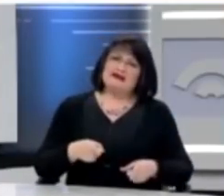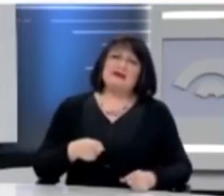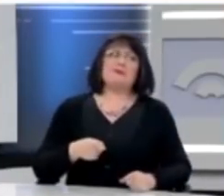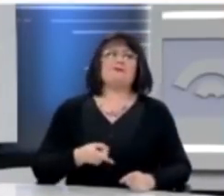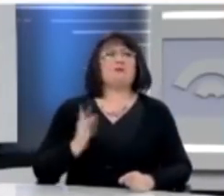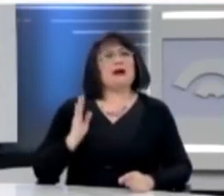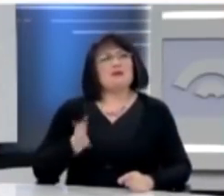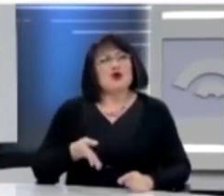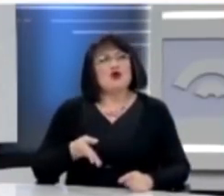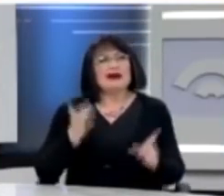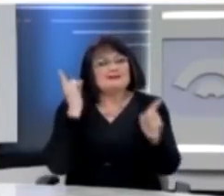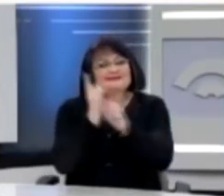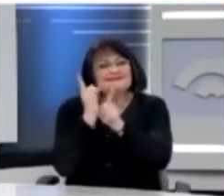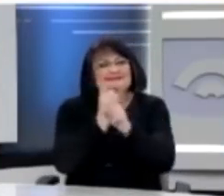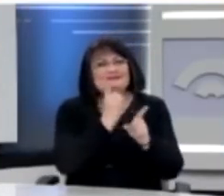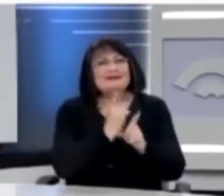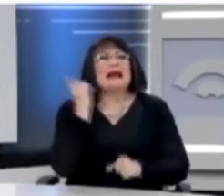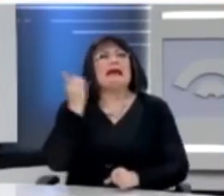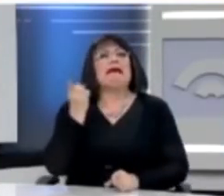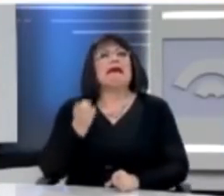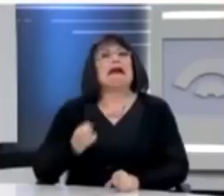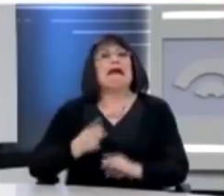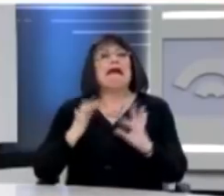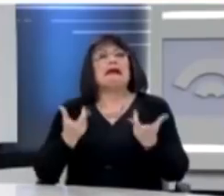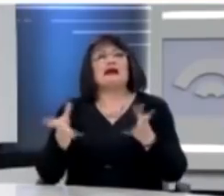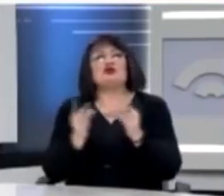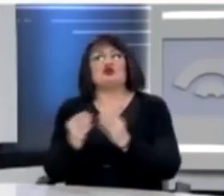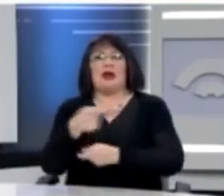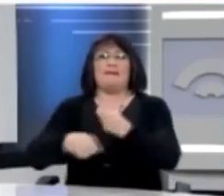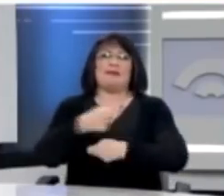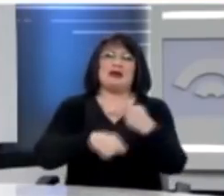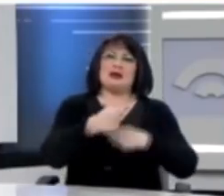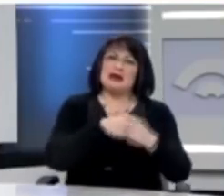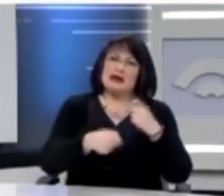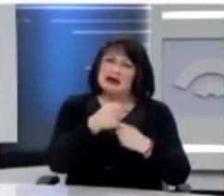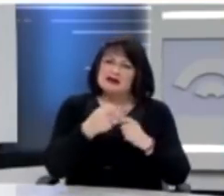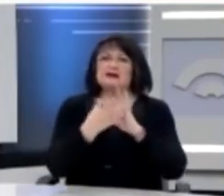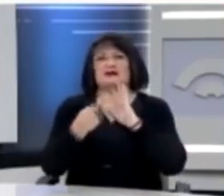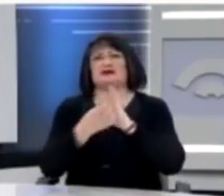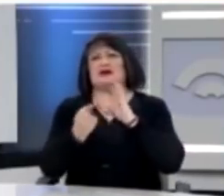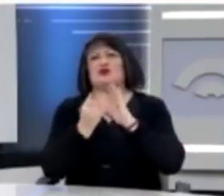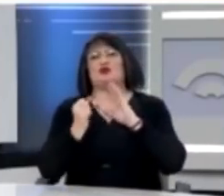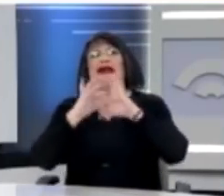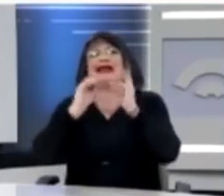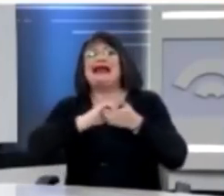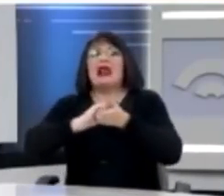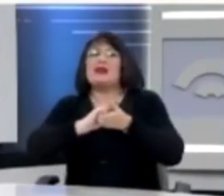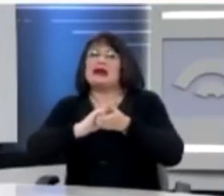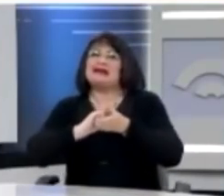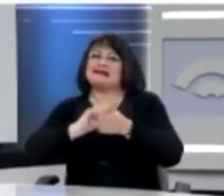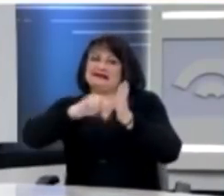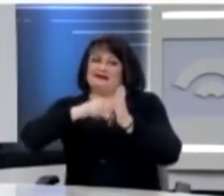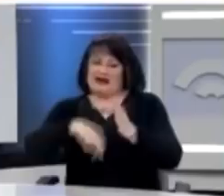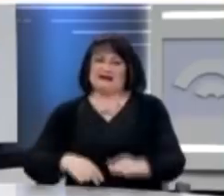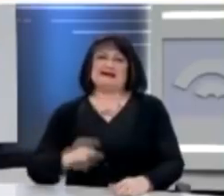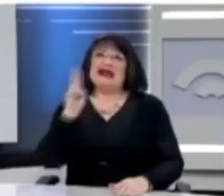μπορεί να εξειδικεύει τα κριτήρια για τις επιχειρήσεις που εξαιρούνται από τις κλαδικές συμβάσεις. Οι